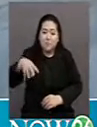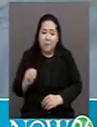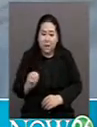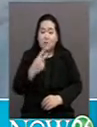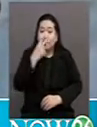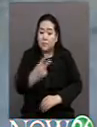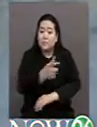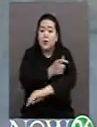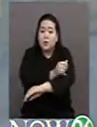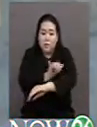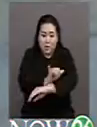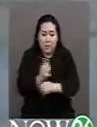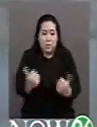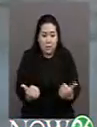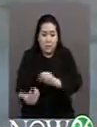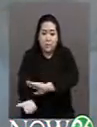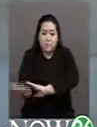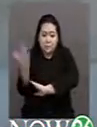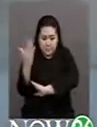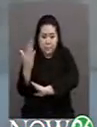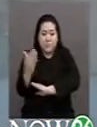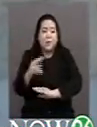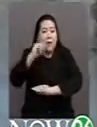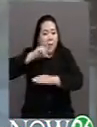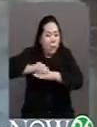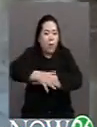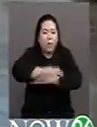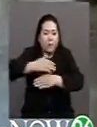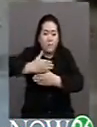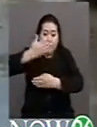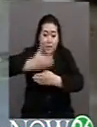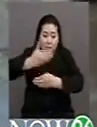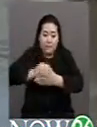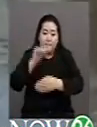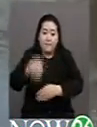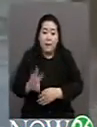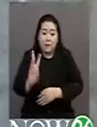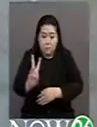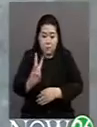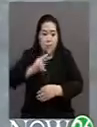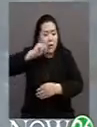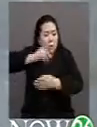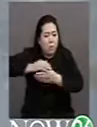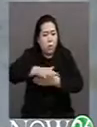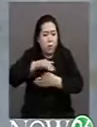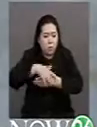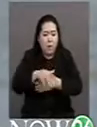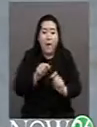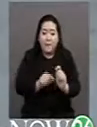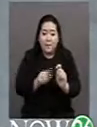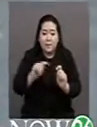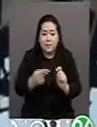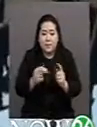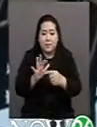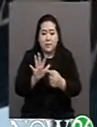ครศรีอยุธยาเมื่อช่วงเช้าที่ผ่านมานะคะมีการระบายน้ำเขื่อนพระราม6ที่อำเภอท่าเรือค่ะโดยระบายน้